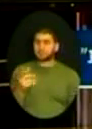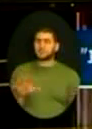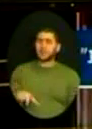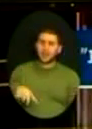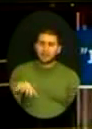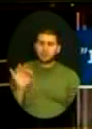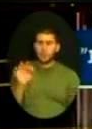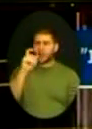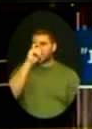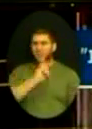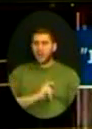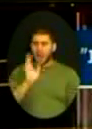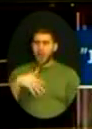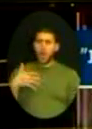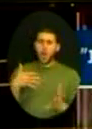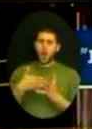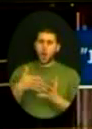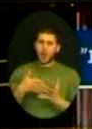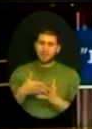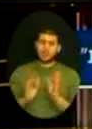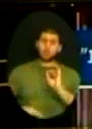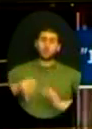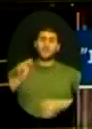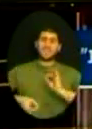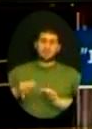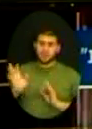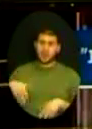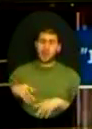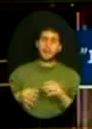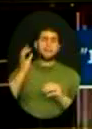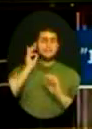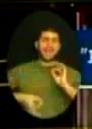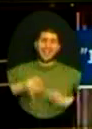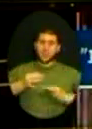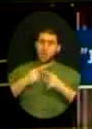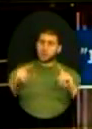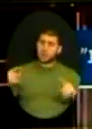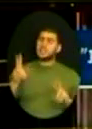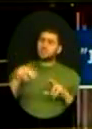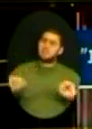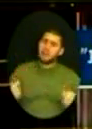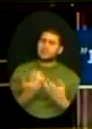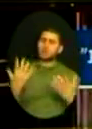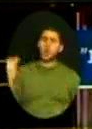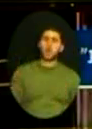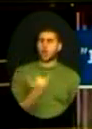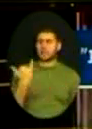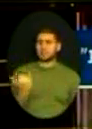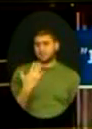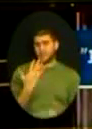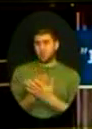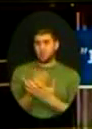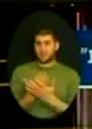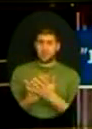למצוא תינופת על חוקרות וחוקרים, על שופטות ושופטים, פרקליטות ופרקליטים. יש מאמץ אדיר כל הזמן.